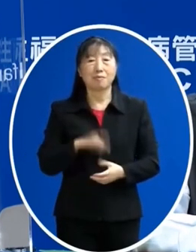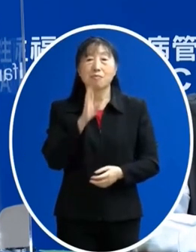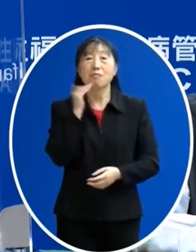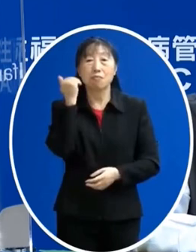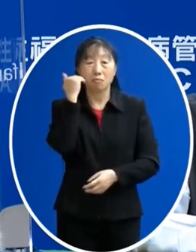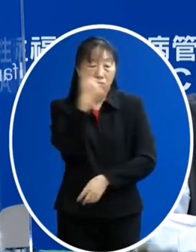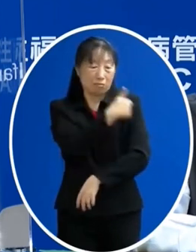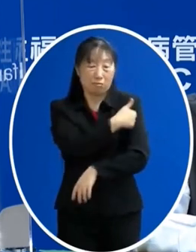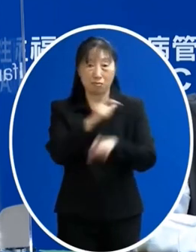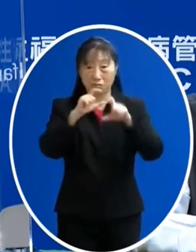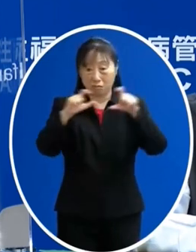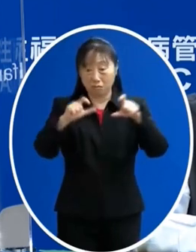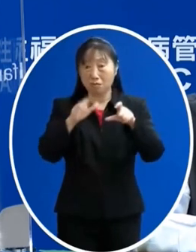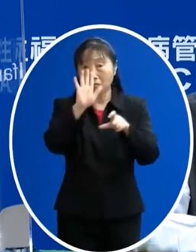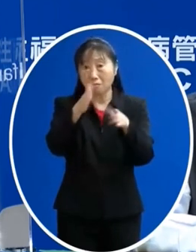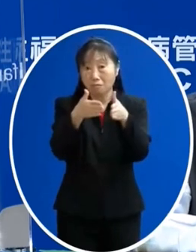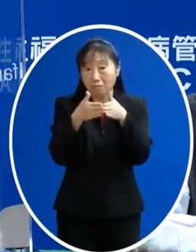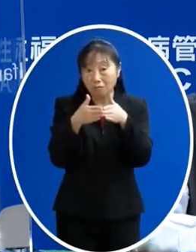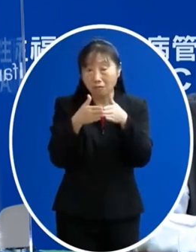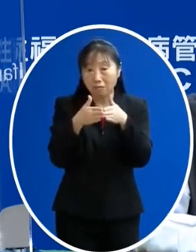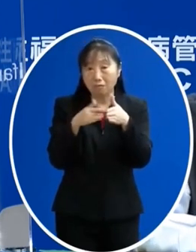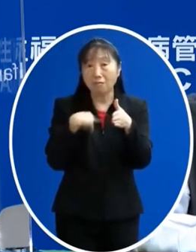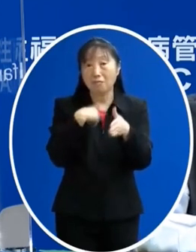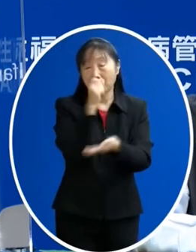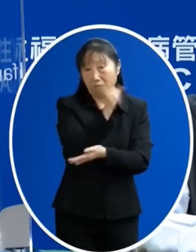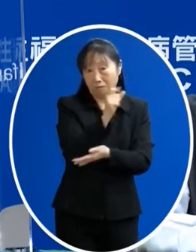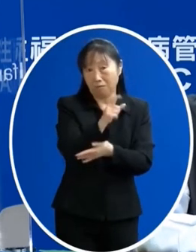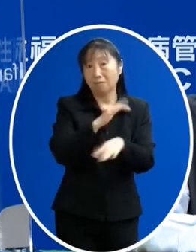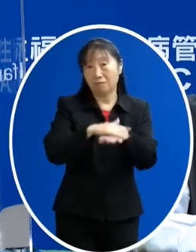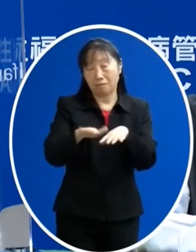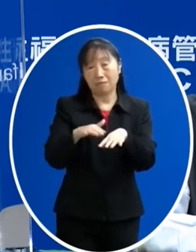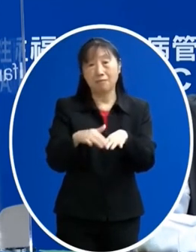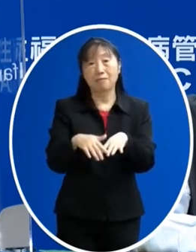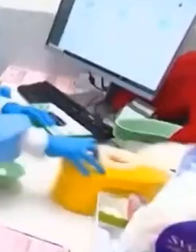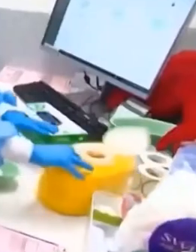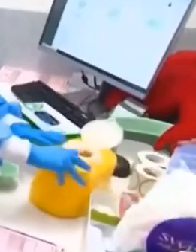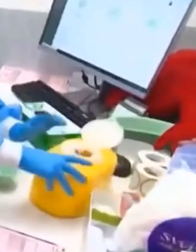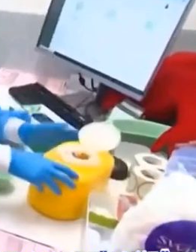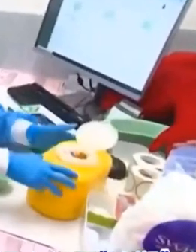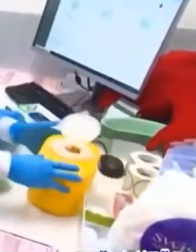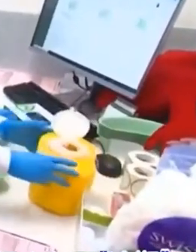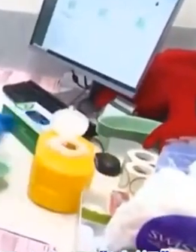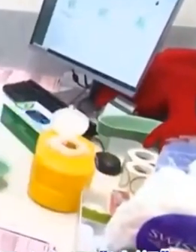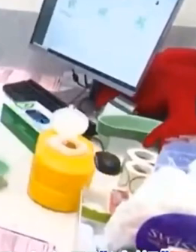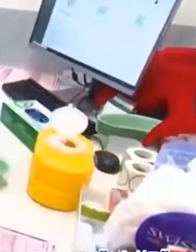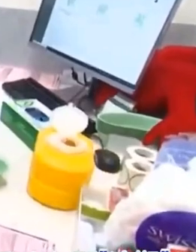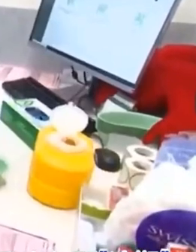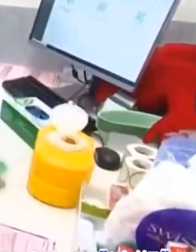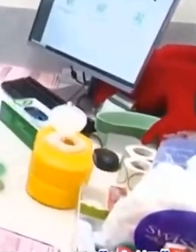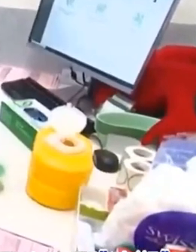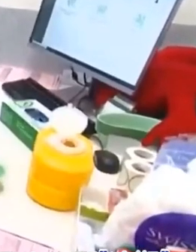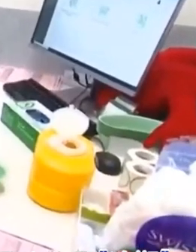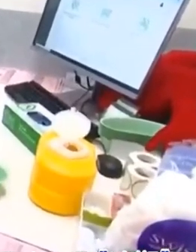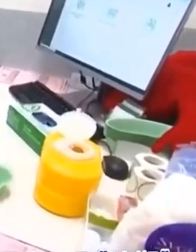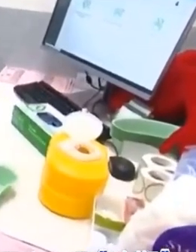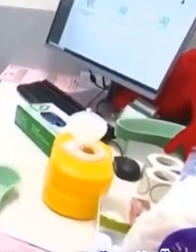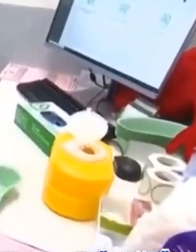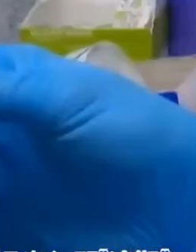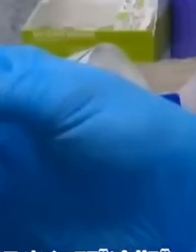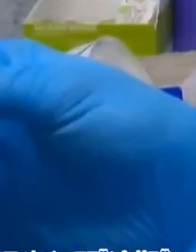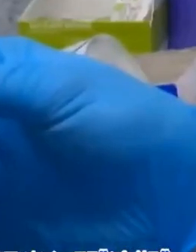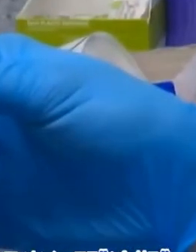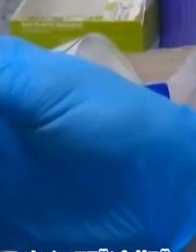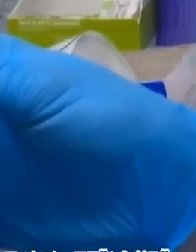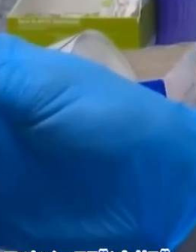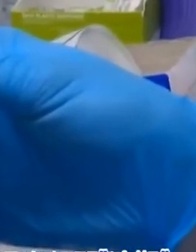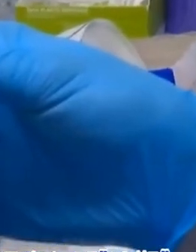如果真的有这样的需要，我们采购的量还足够大家来使用。 澳洲政府则宣布将完整接种标准改